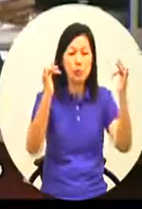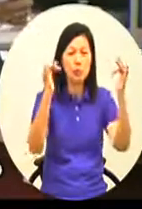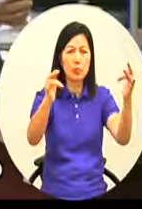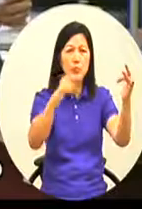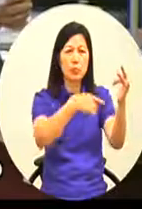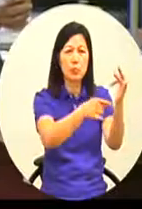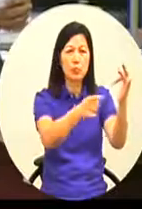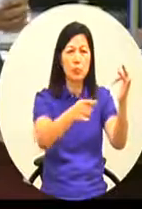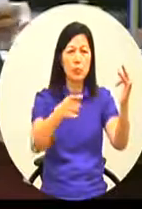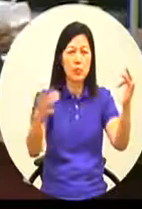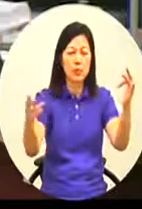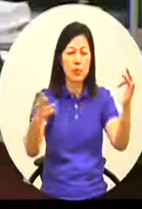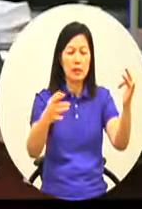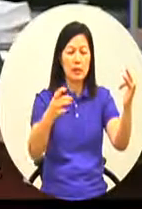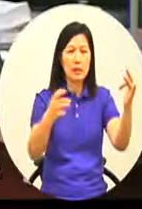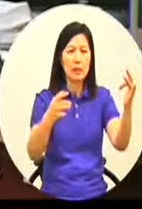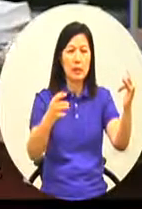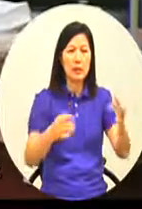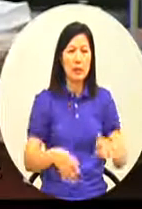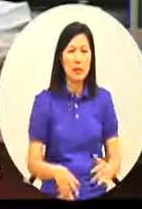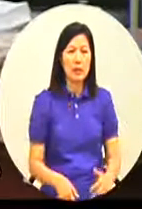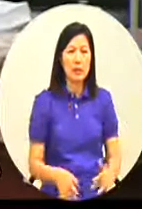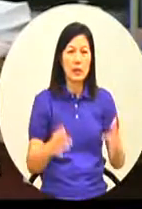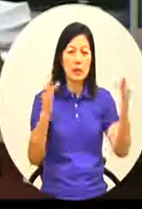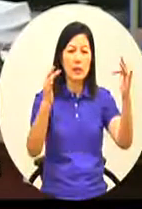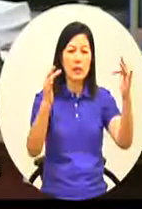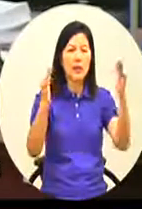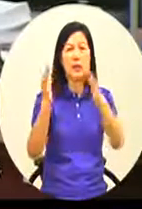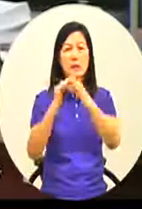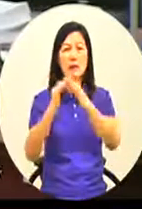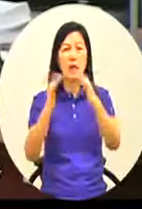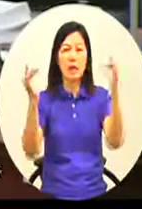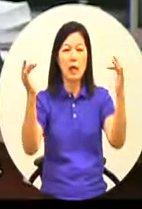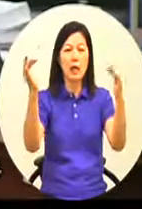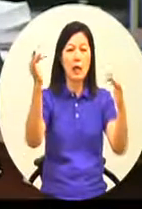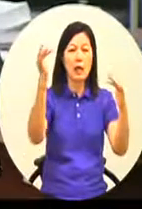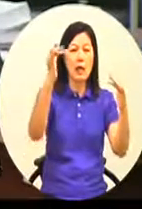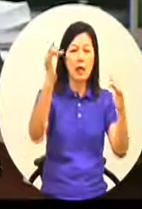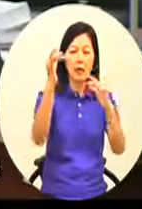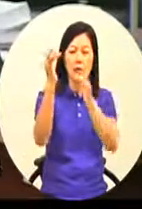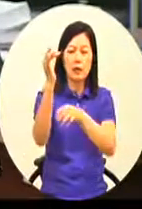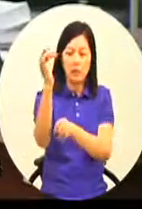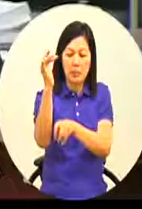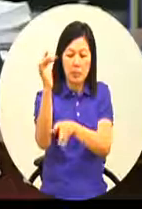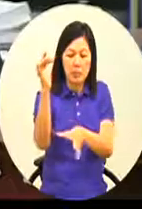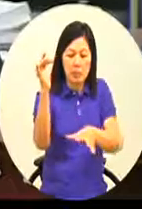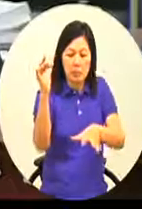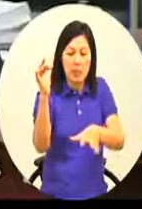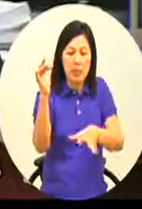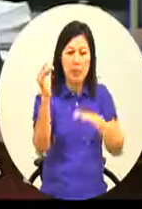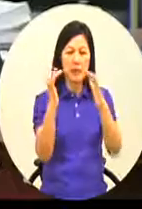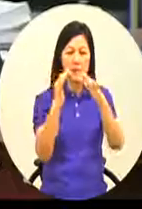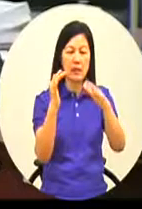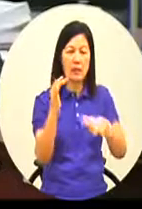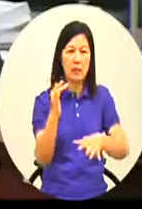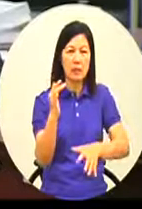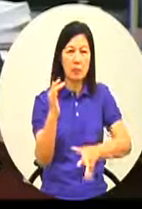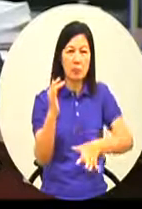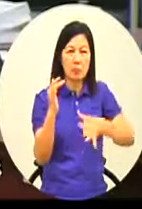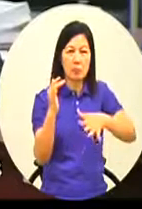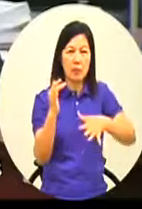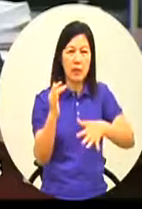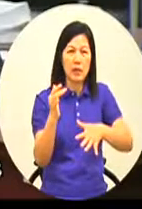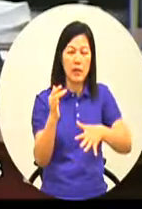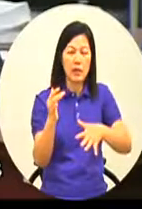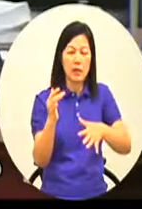讲几人烂的啦，啊你怎挖淡人的树卡啦，拢夹起来啦。落雨的时阵，你像即摆风台咧，弄到